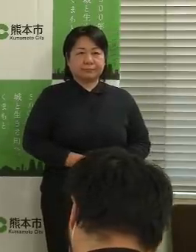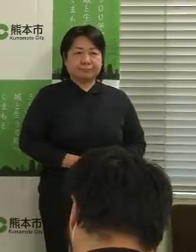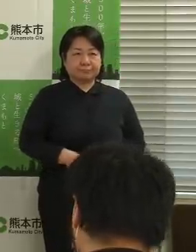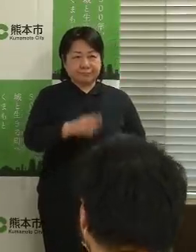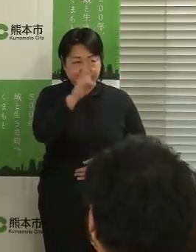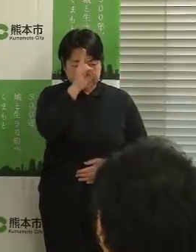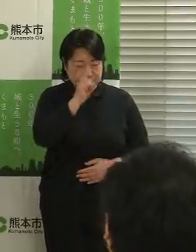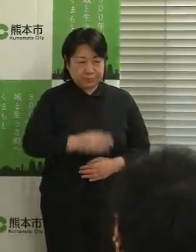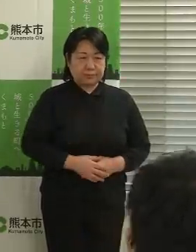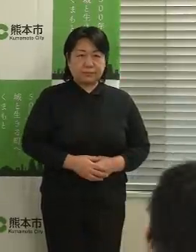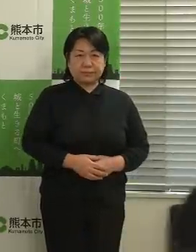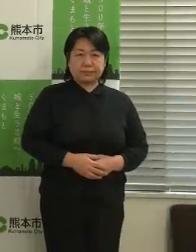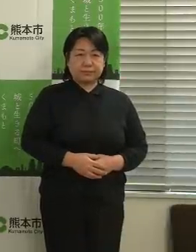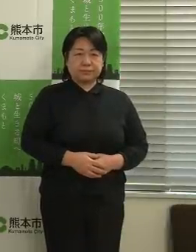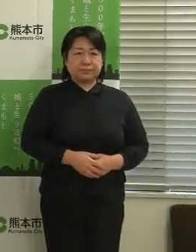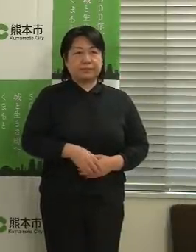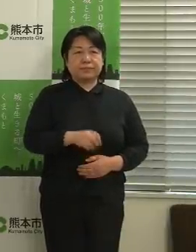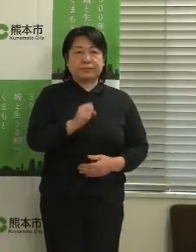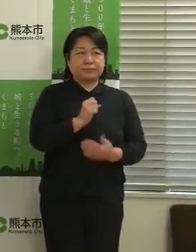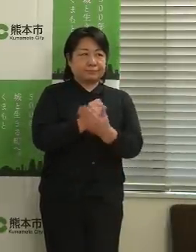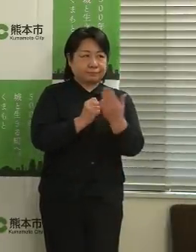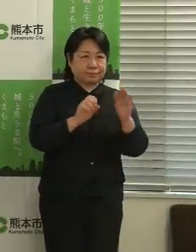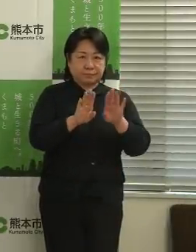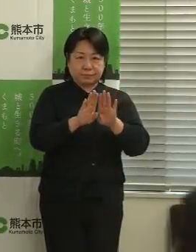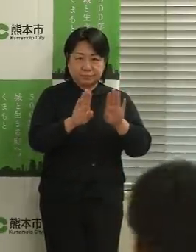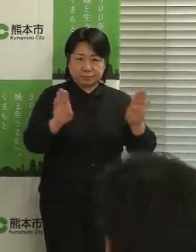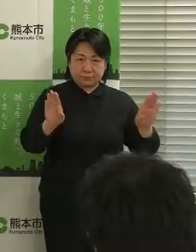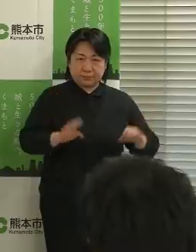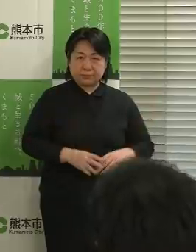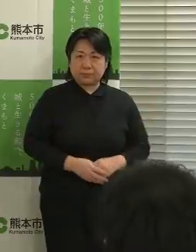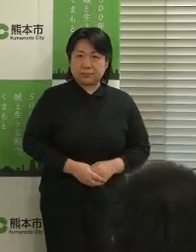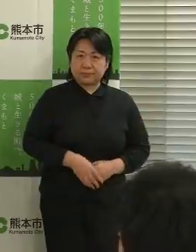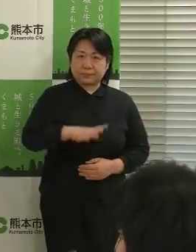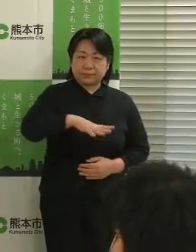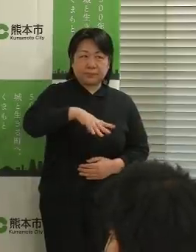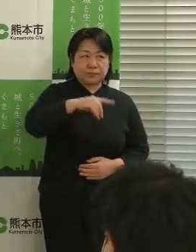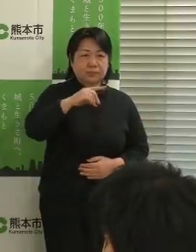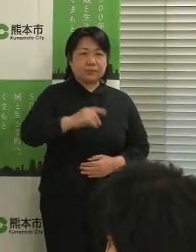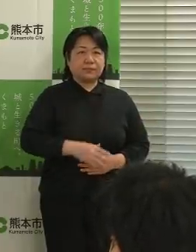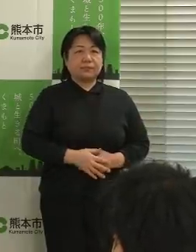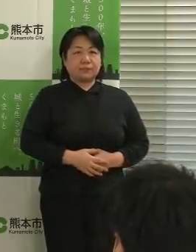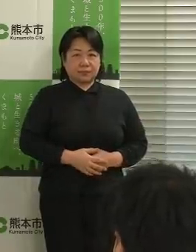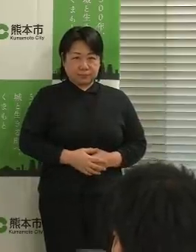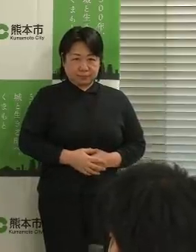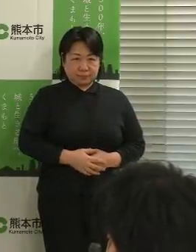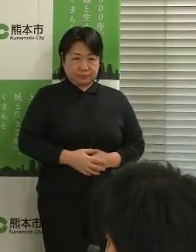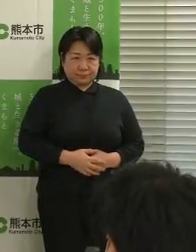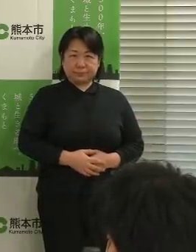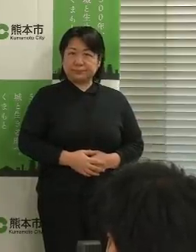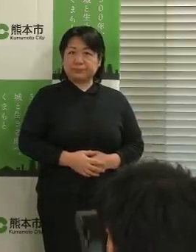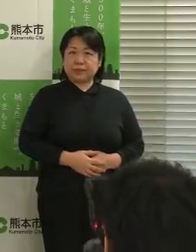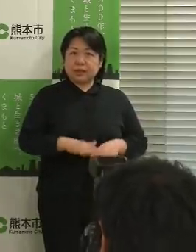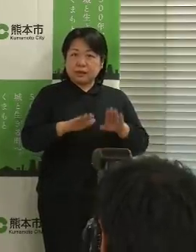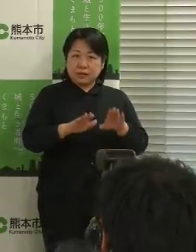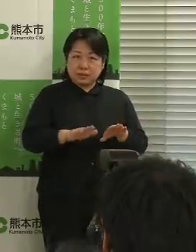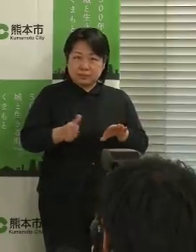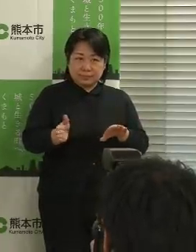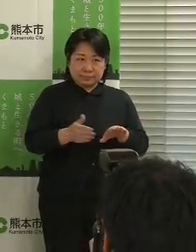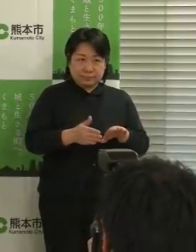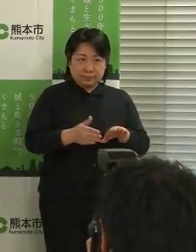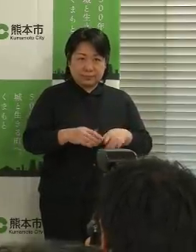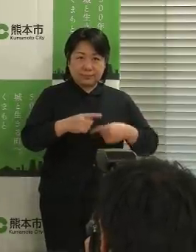それじゃあ、会見を始めさせていただきます。まず、冒頭にあたって、本日